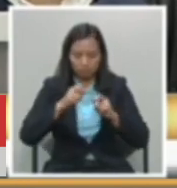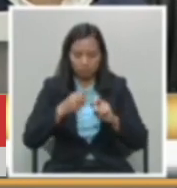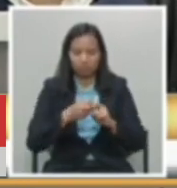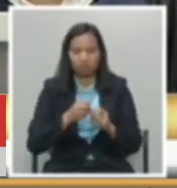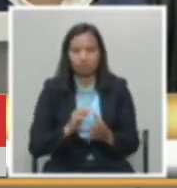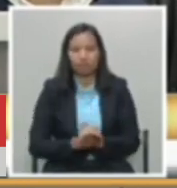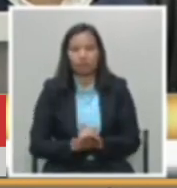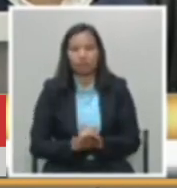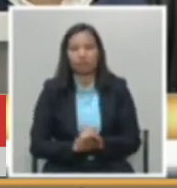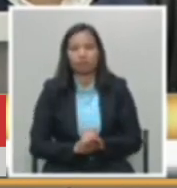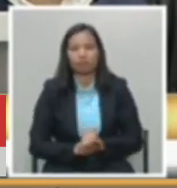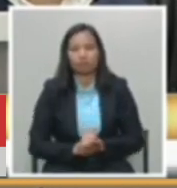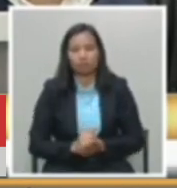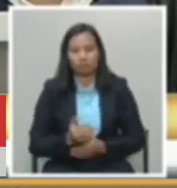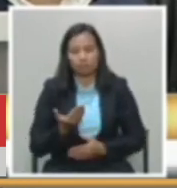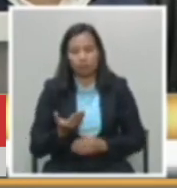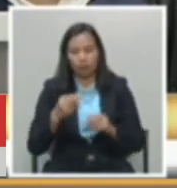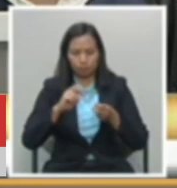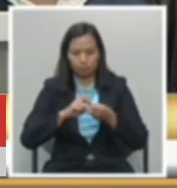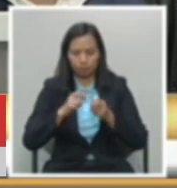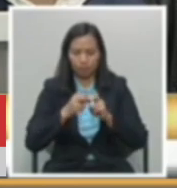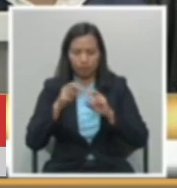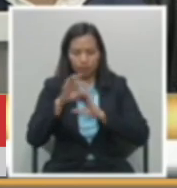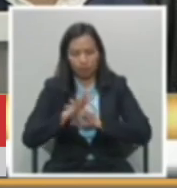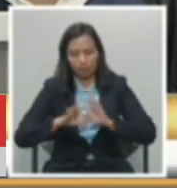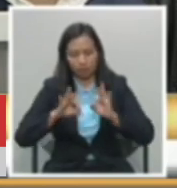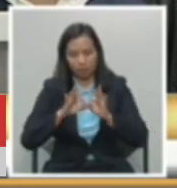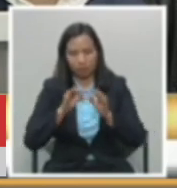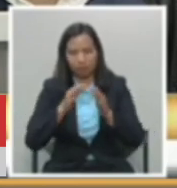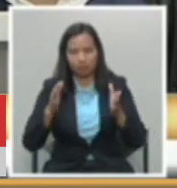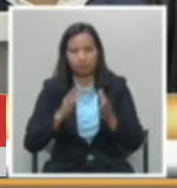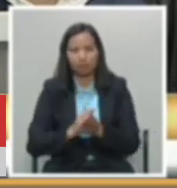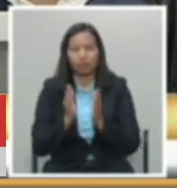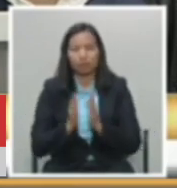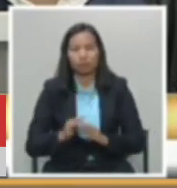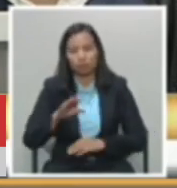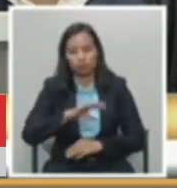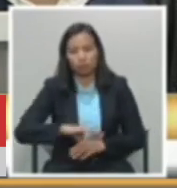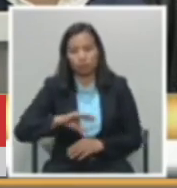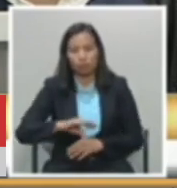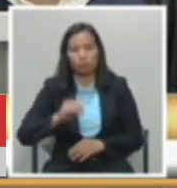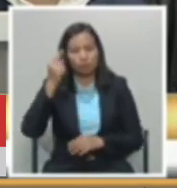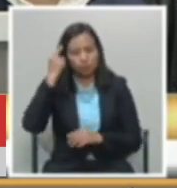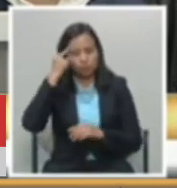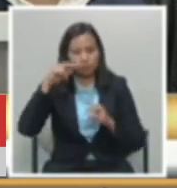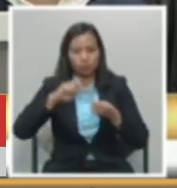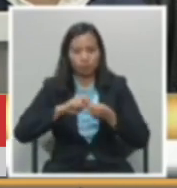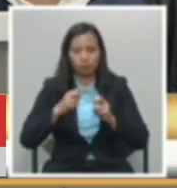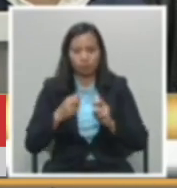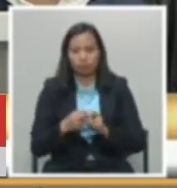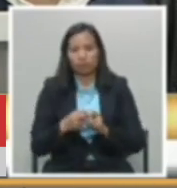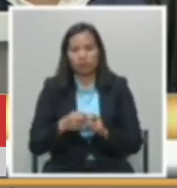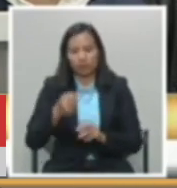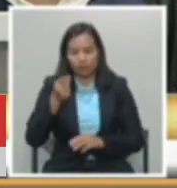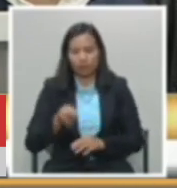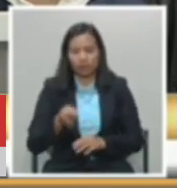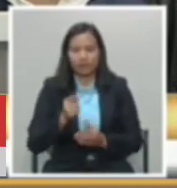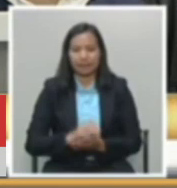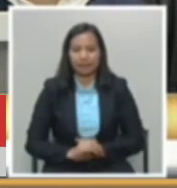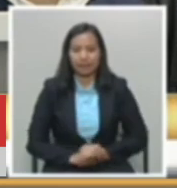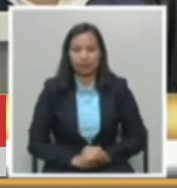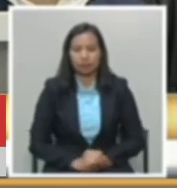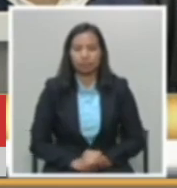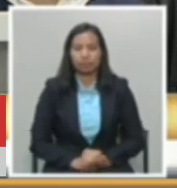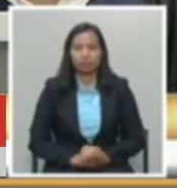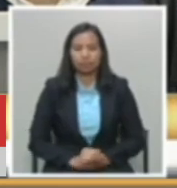กลางอันนี้เป็นปัญหาหลักที่สำคัญดิฉันคิดว่าทุกคนรู้นะคะว่าปัญหานี้เป็นปัญหาอย่างแท้จริงแต่ยังไม่